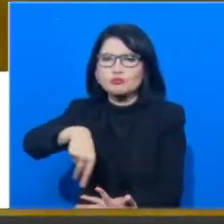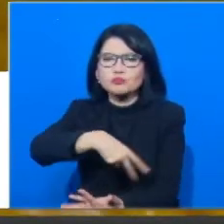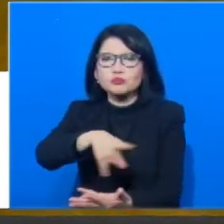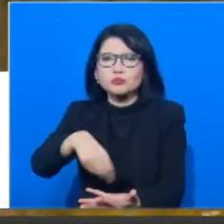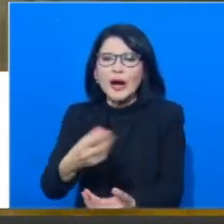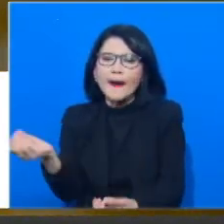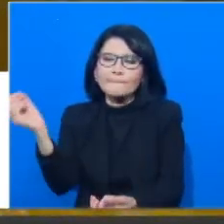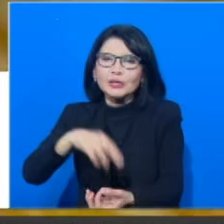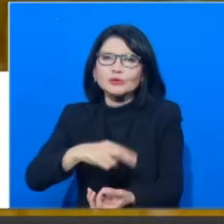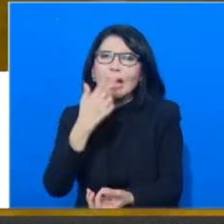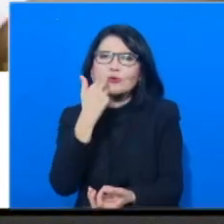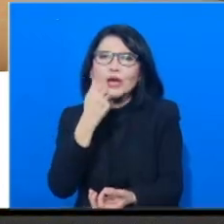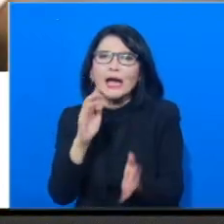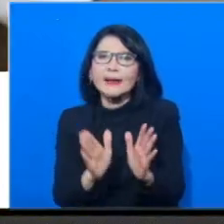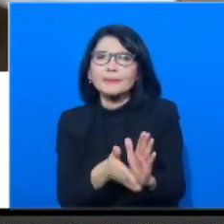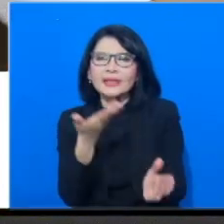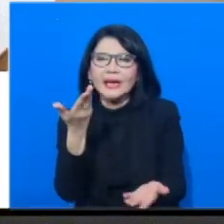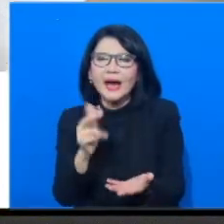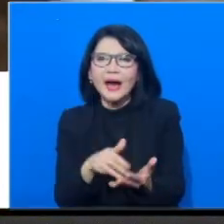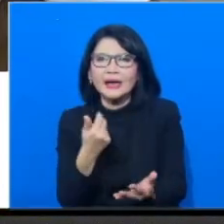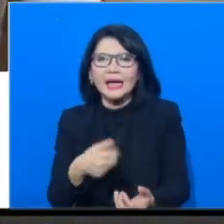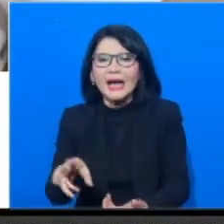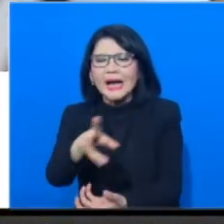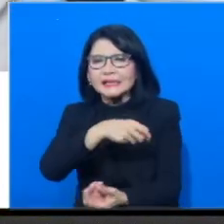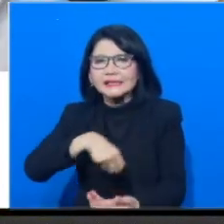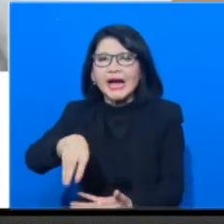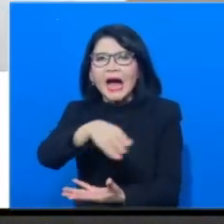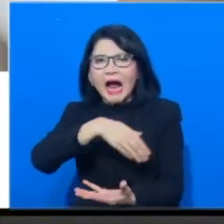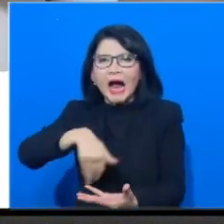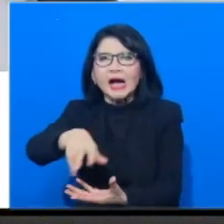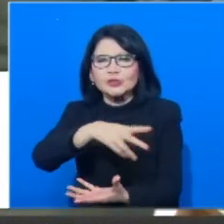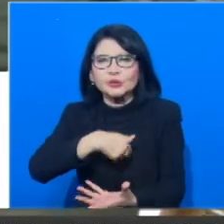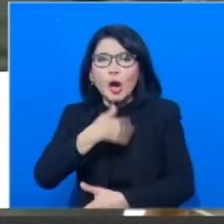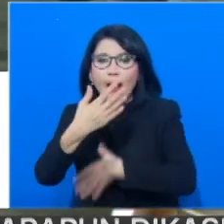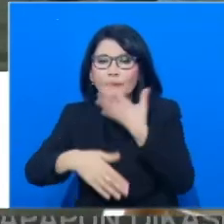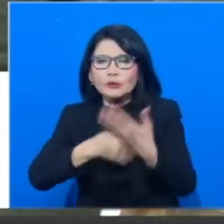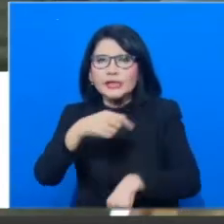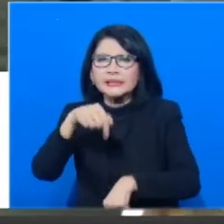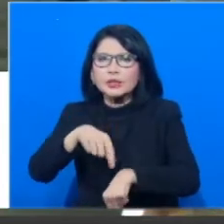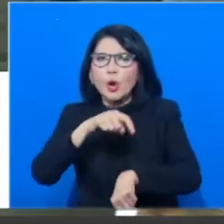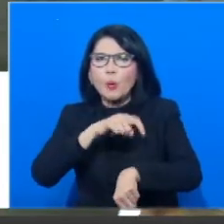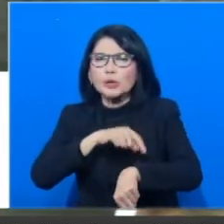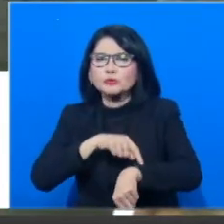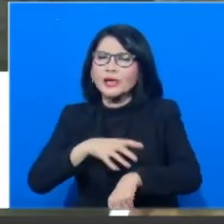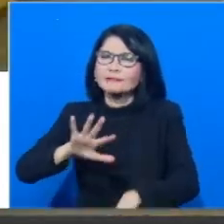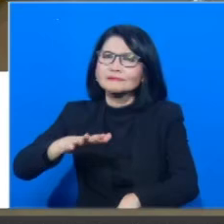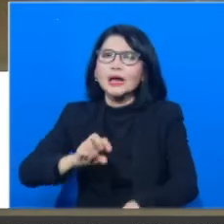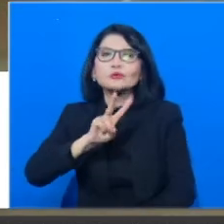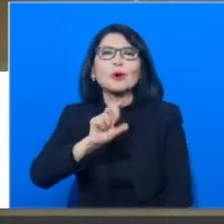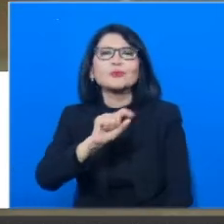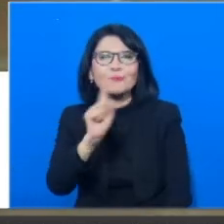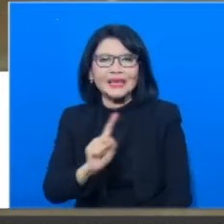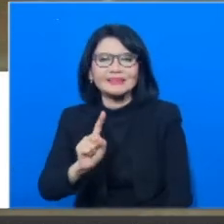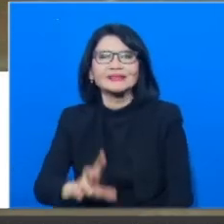pasir, ragi, dan mentega. Aduk hingga adonan kalis elastis. Proses ini membutuhkan waktu kurang lebih 20 menit.